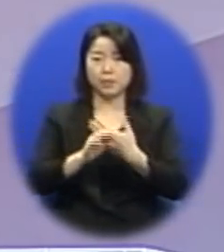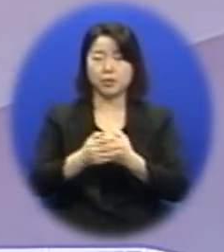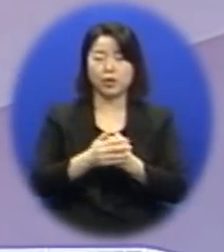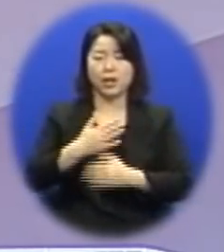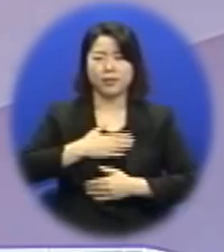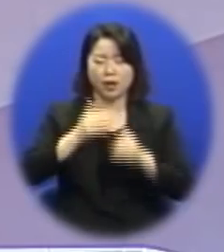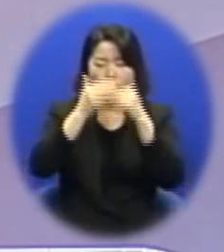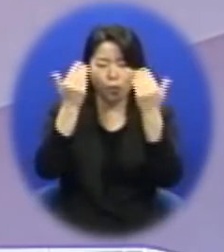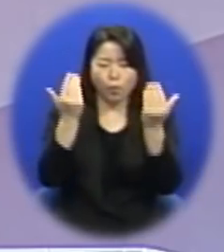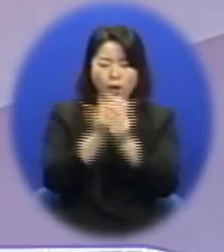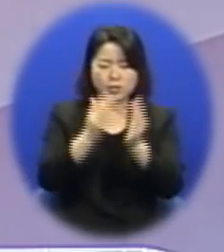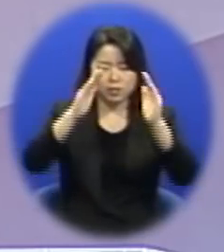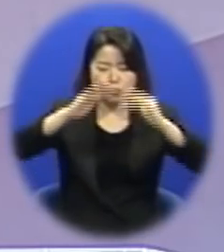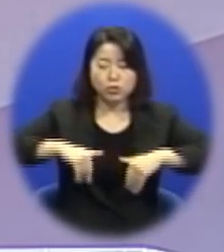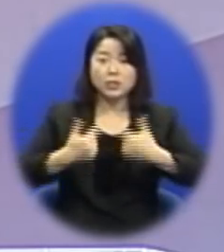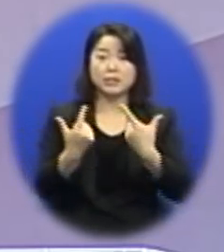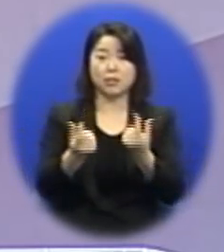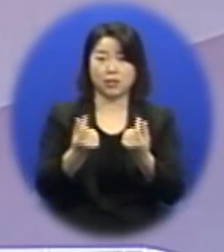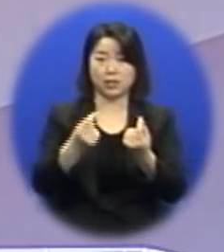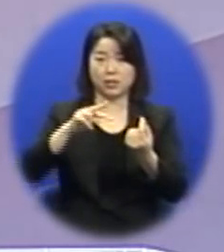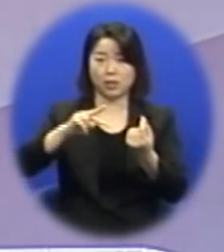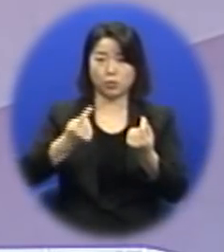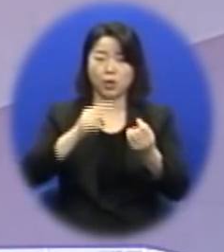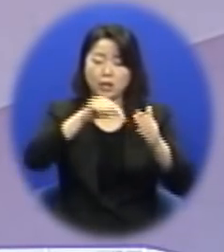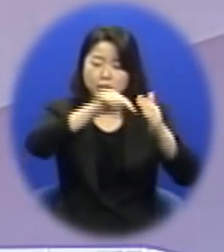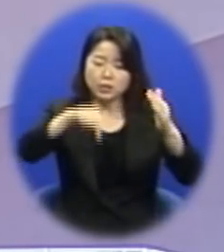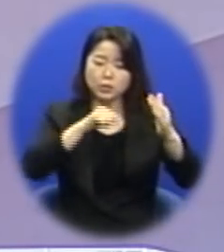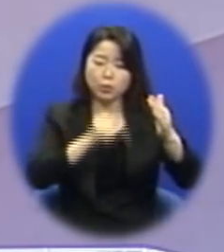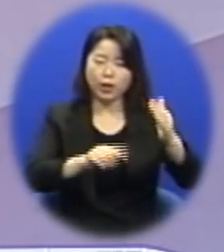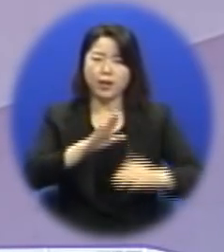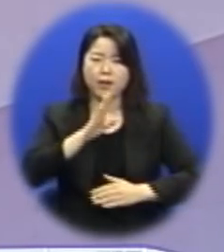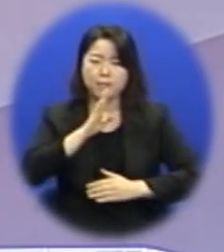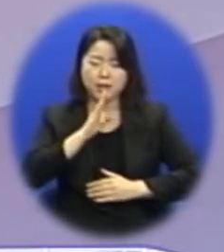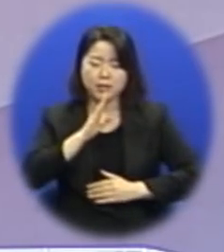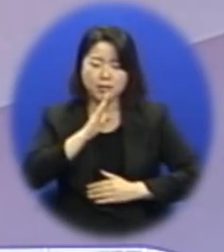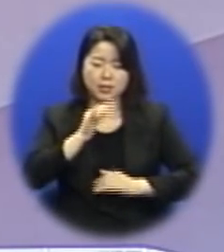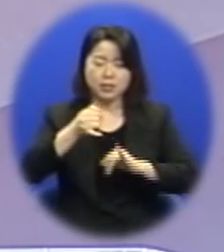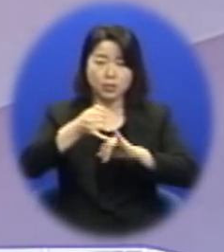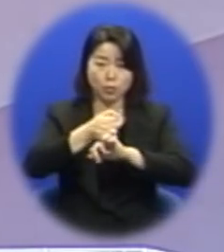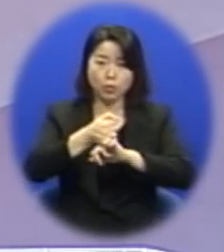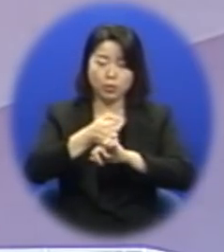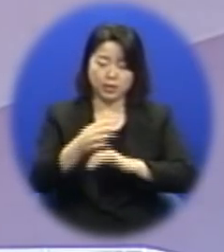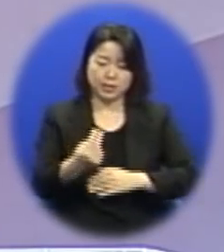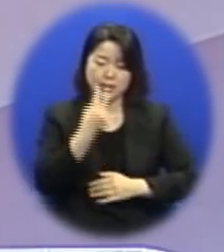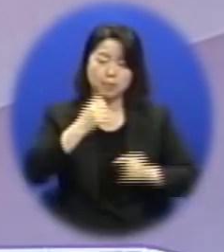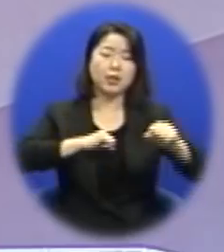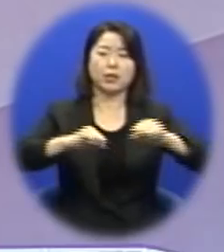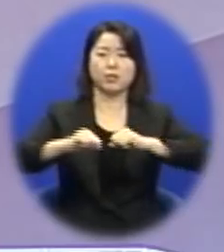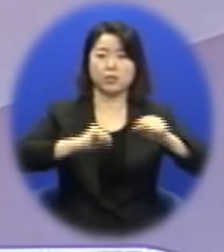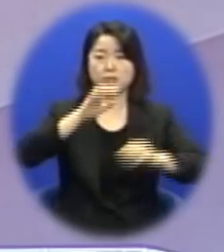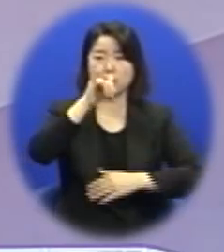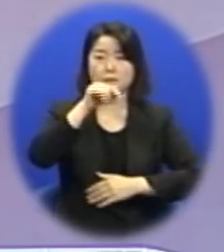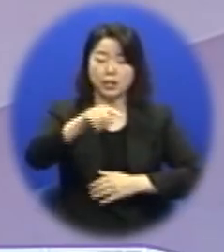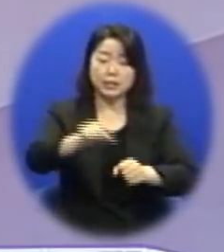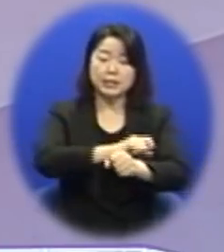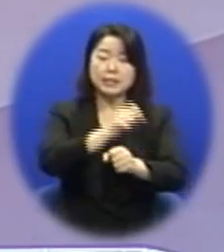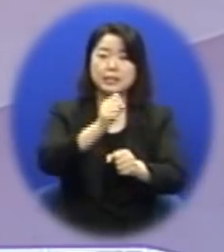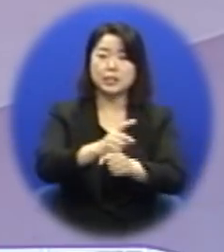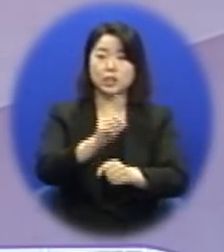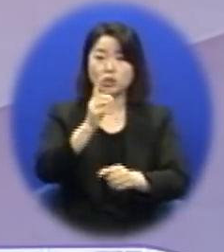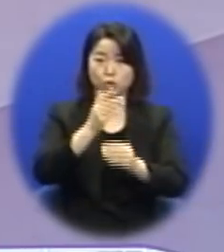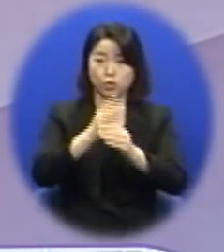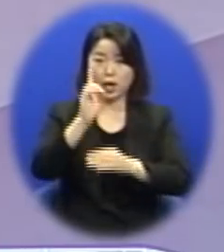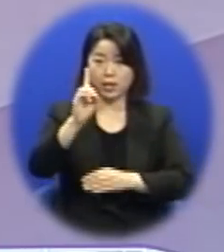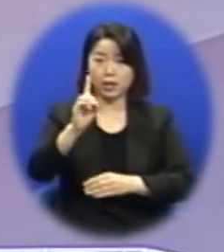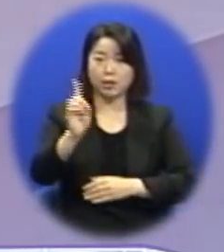내가 완전히 무너진 것 같아도 그속 반드시 생명의 역사가 있습니다 그 특징 중에 하나가